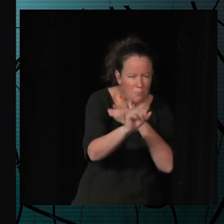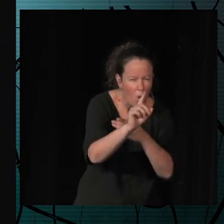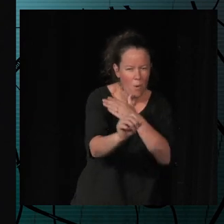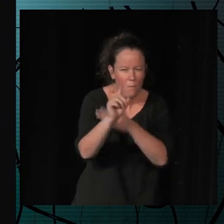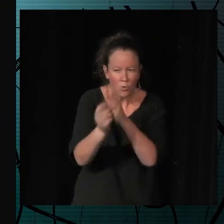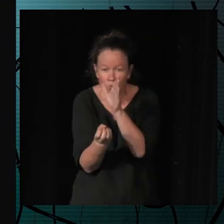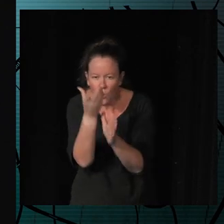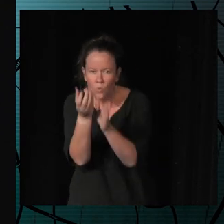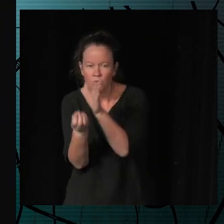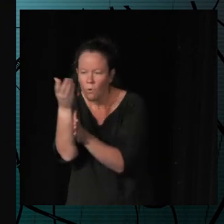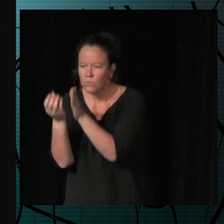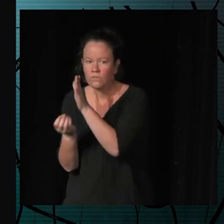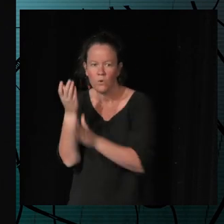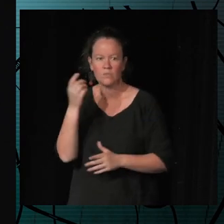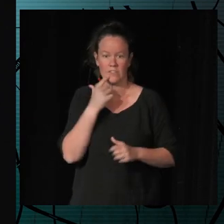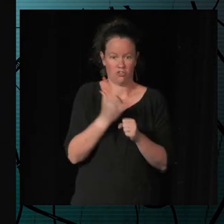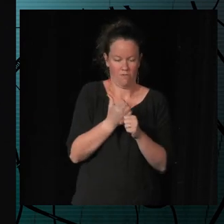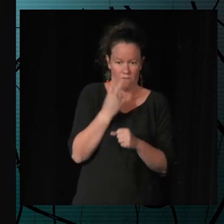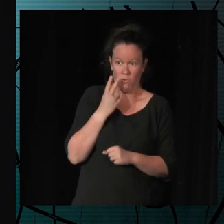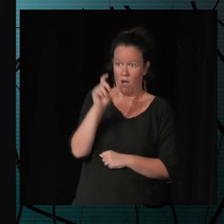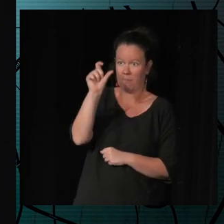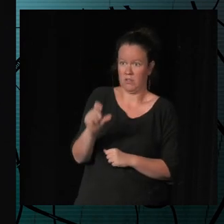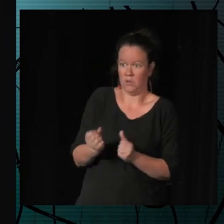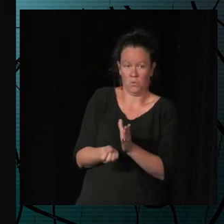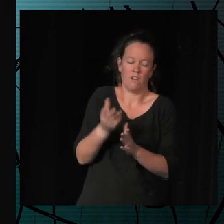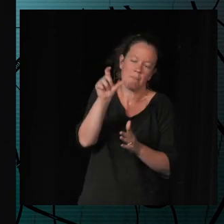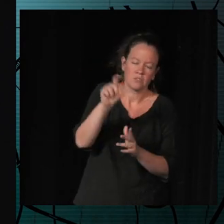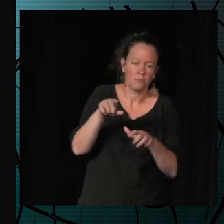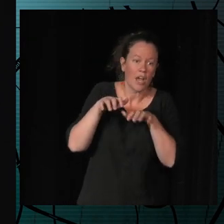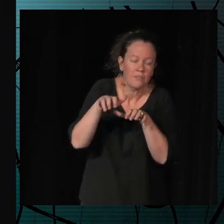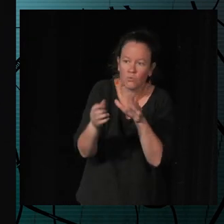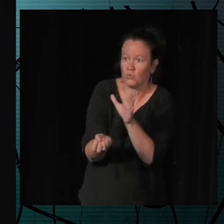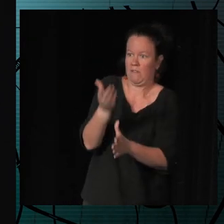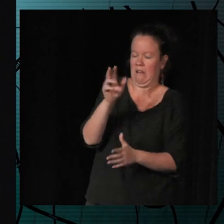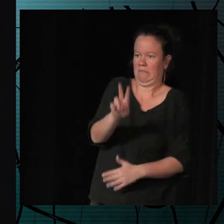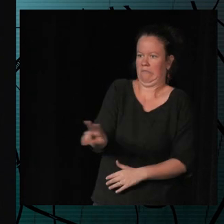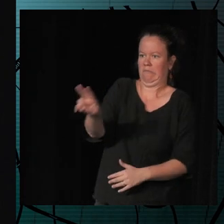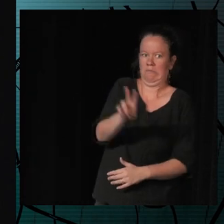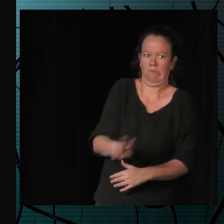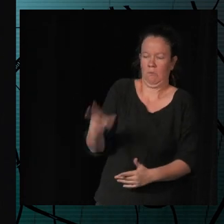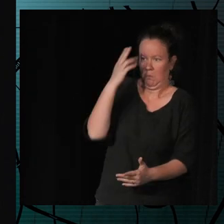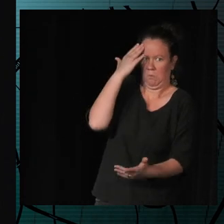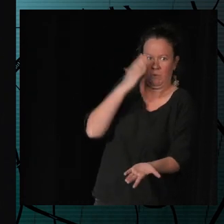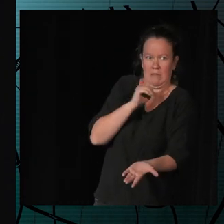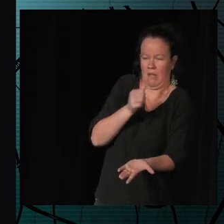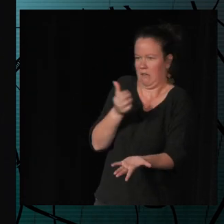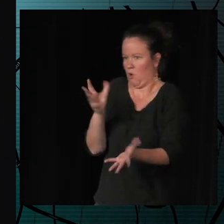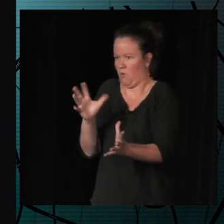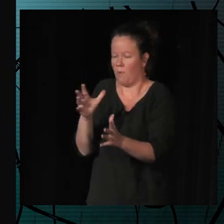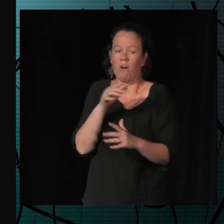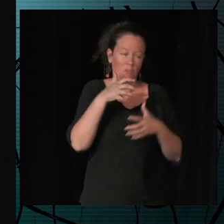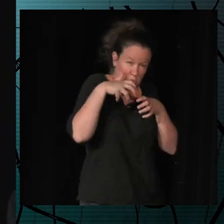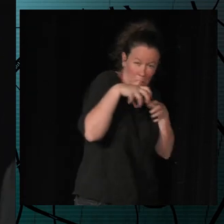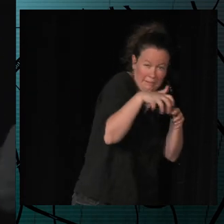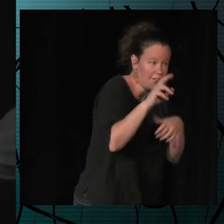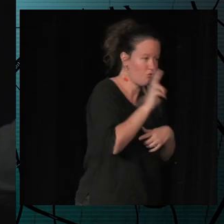va pouvoir créer de l'étrangeté de la frayeur parce qu'on efface à une créature qu'on a presque parfois du mal à identifier bon le zombie on le connaît par cœur que